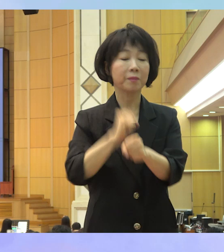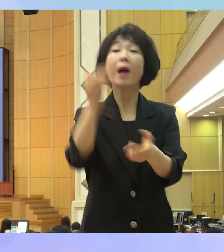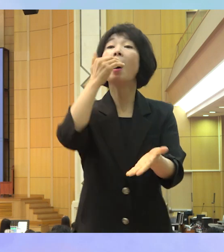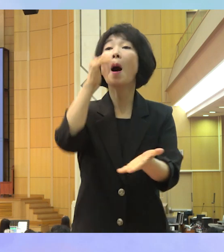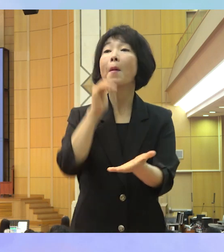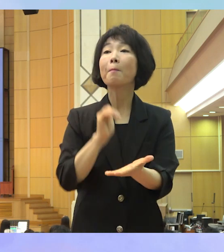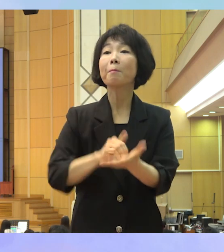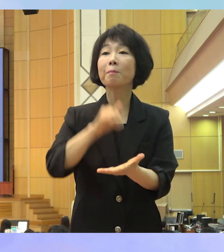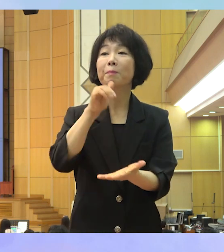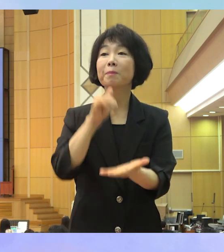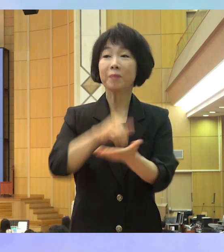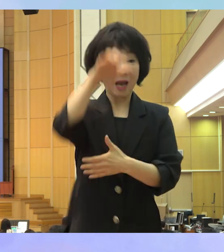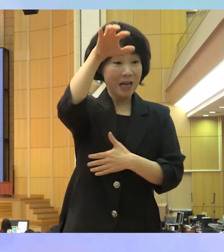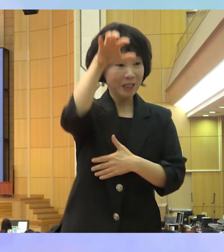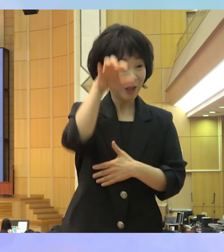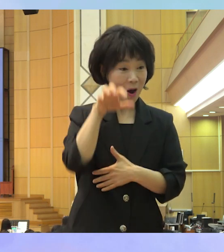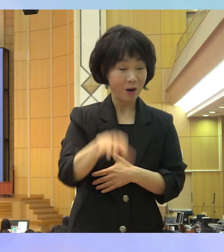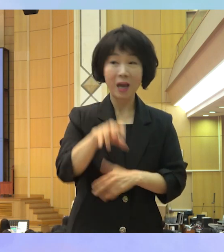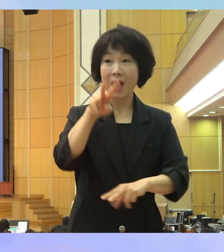살아옵니다.